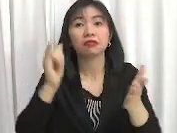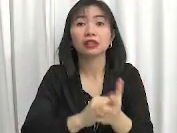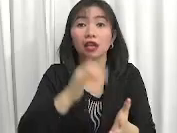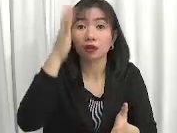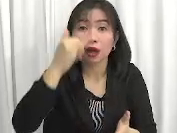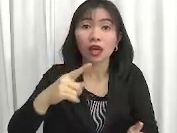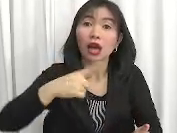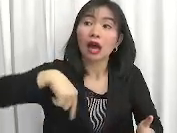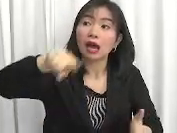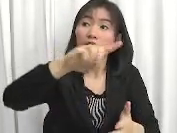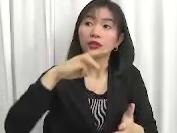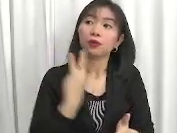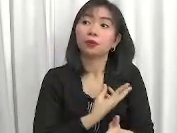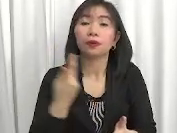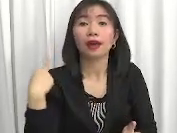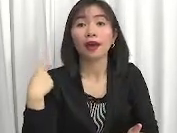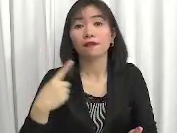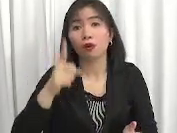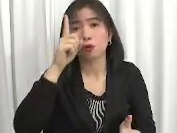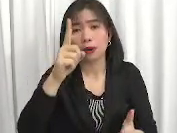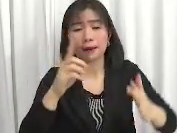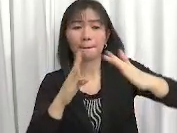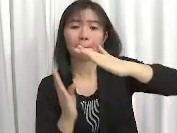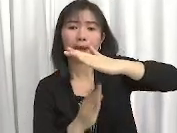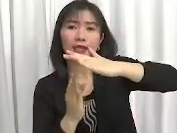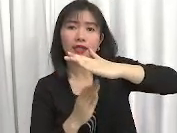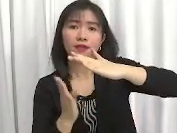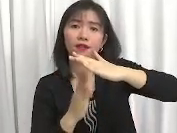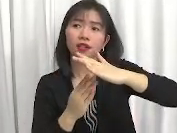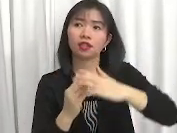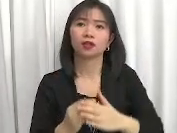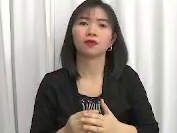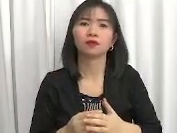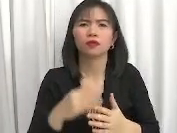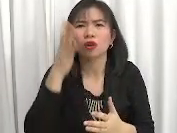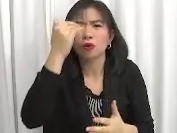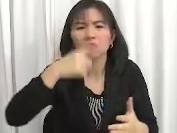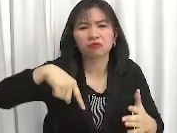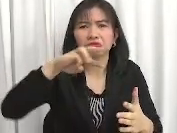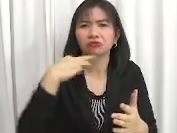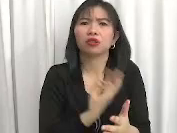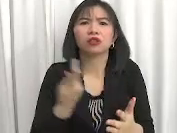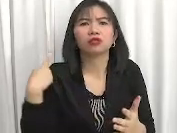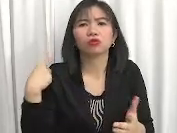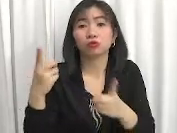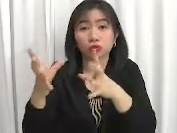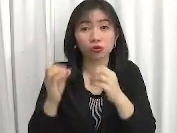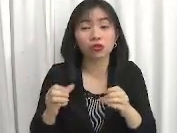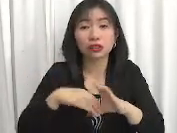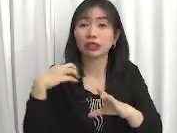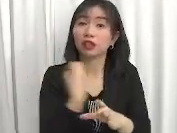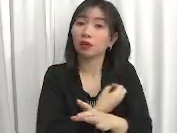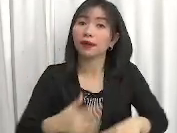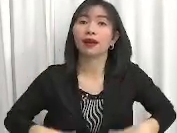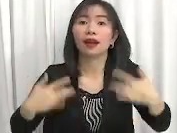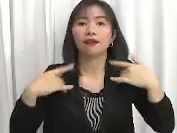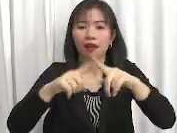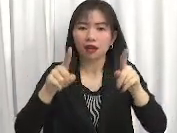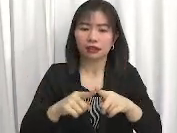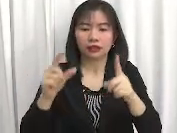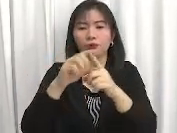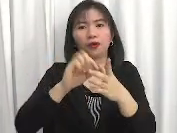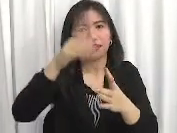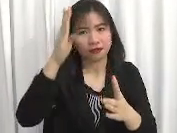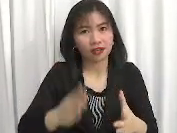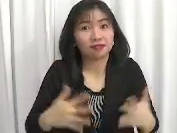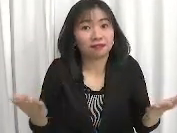yung ating batayan, no? Ang ating batayan na ano ba ang ating nararapat gawin, ay nandito na sa salita ng Diyos,